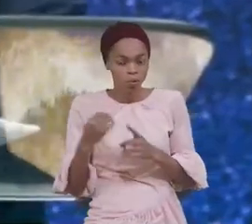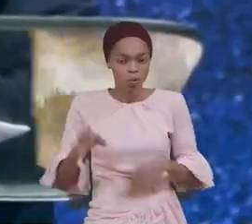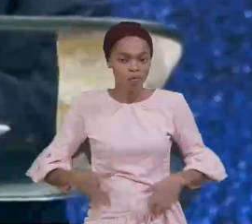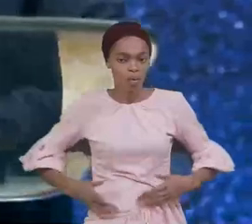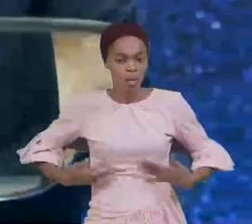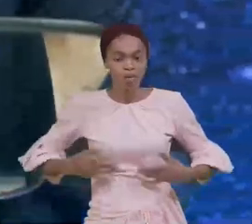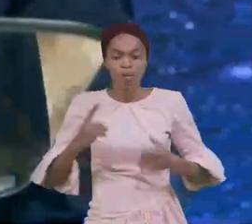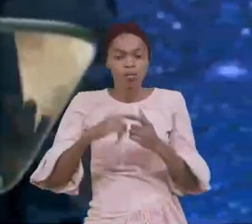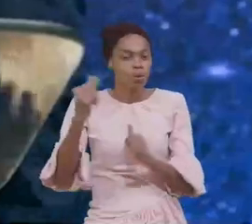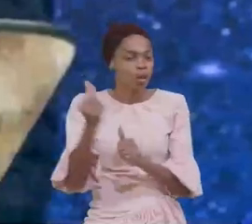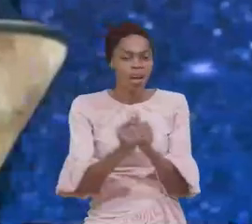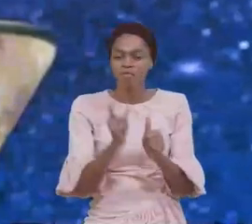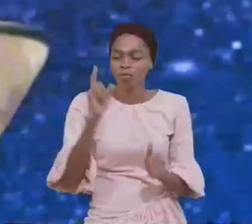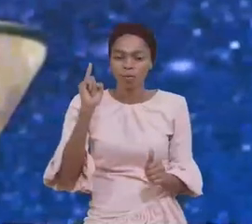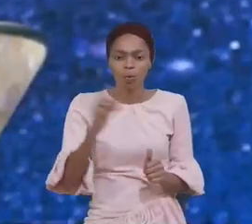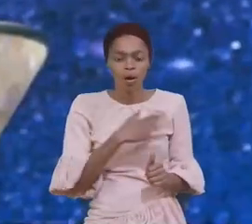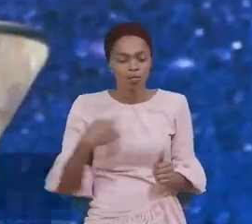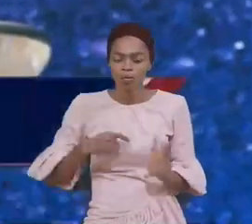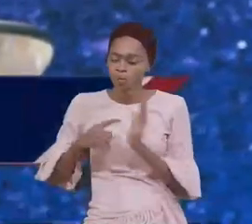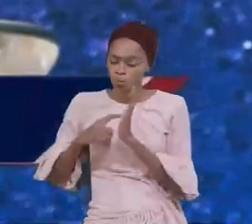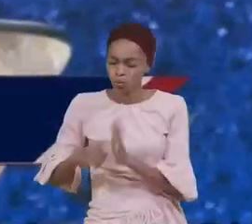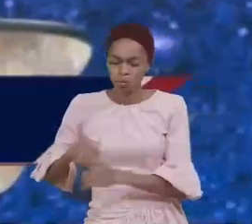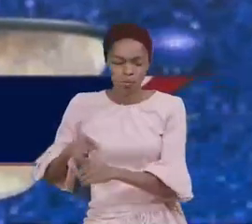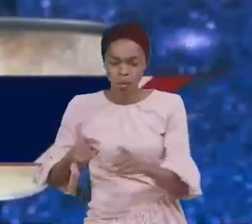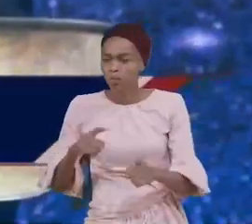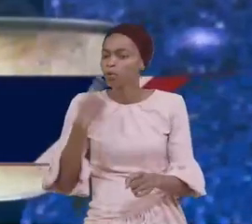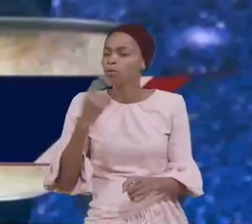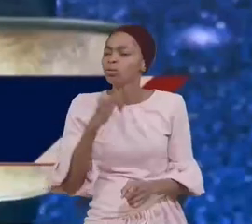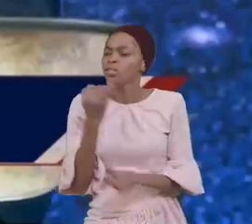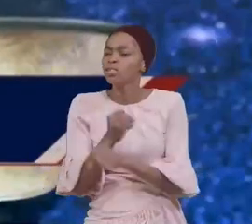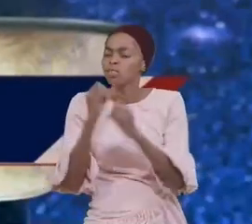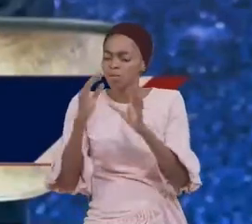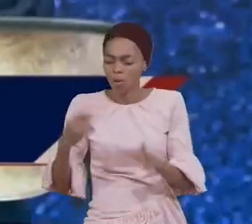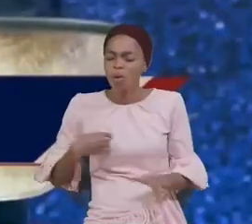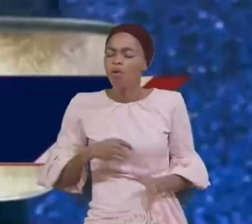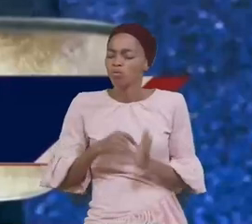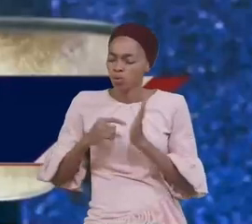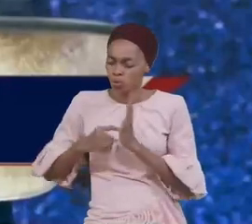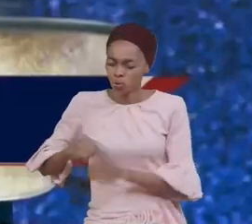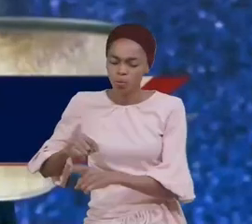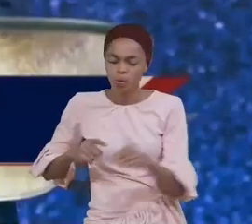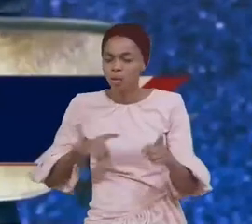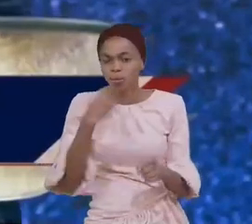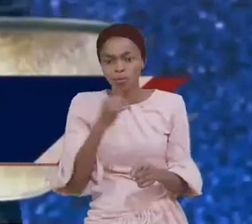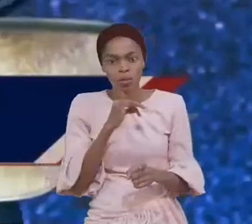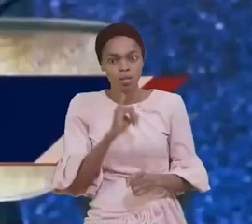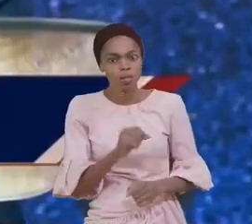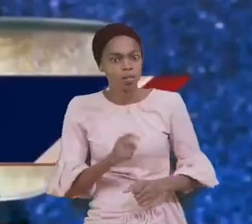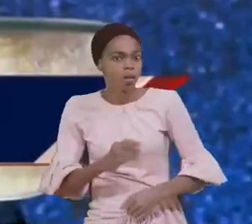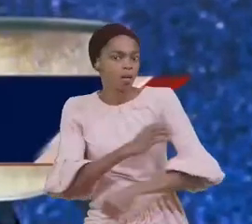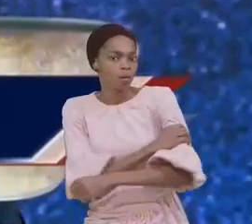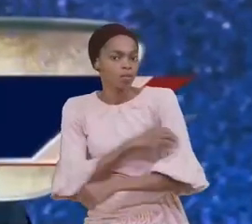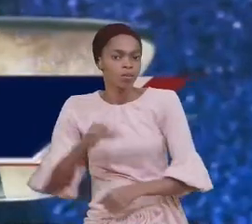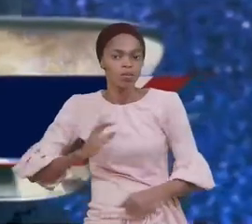et à tout le monde. Nous leur montrons celui qui est le sauveur, nous leur montrons celui qui est le chef de